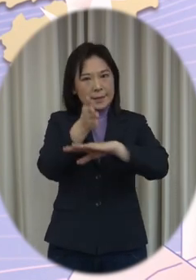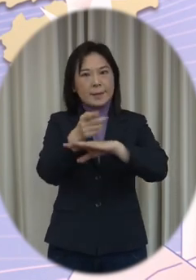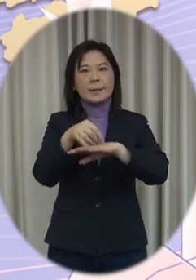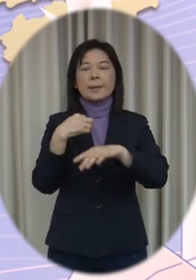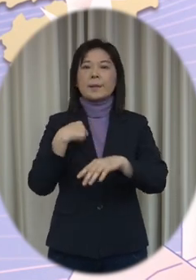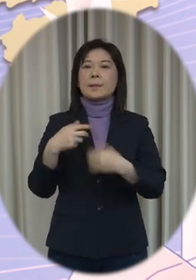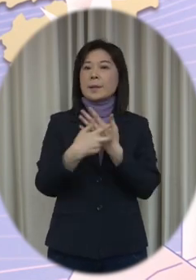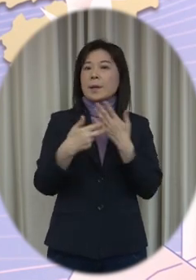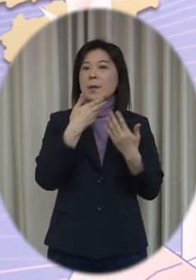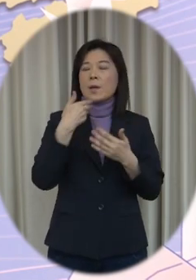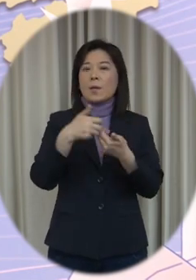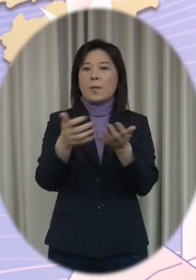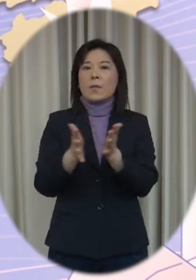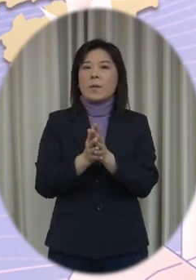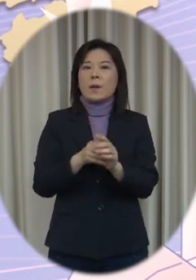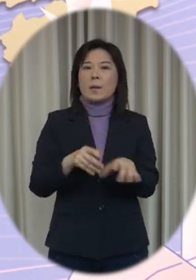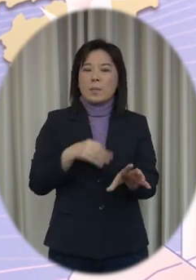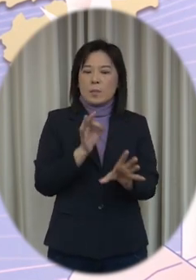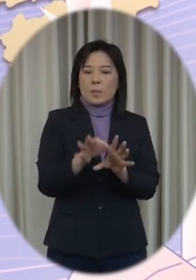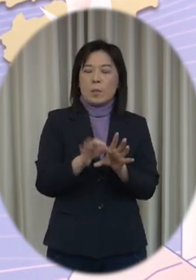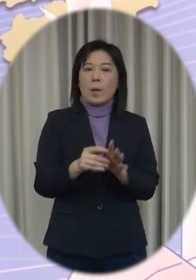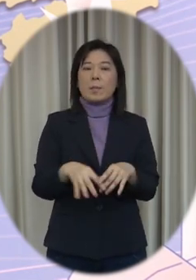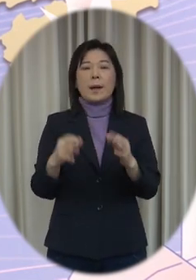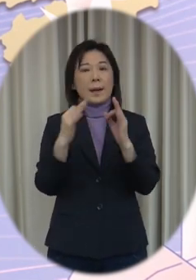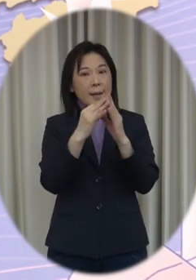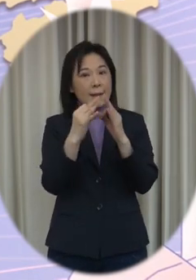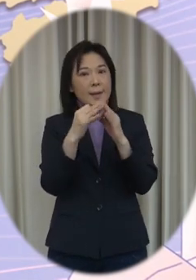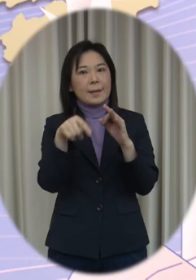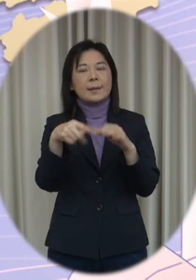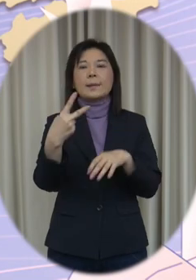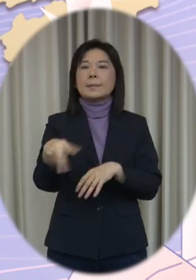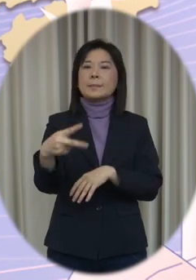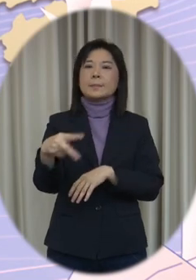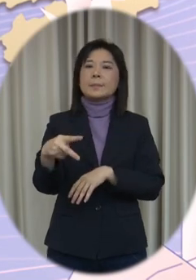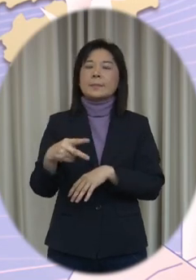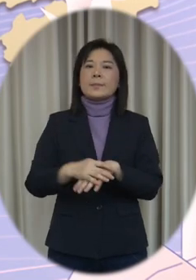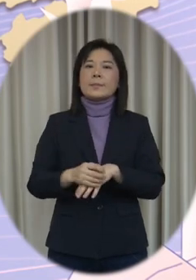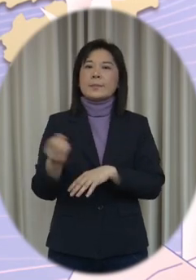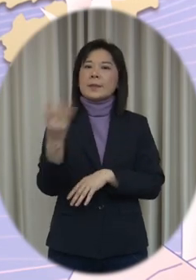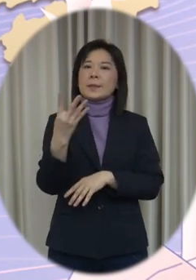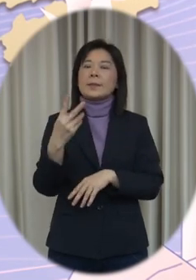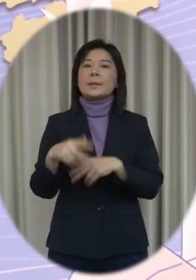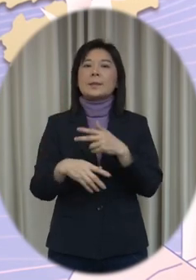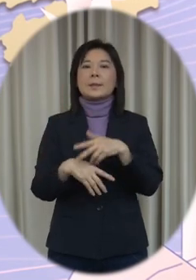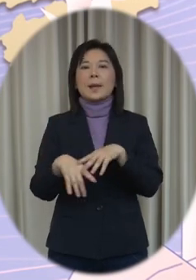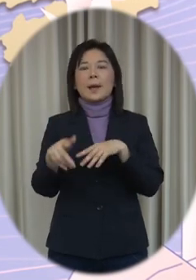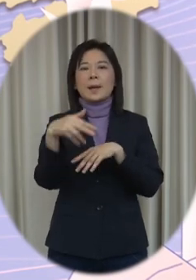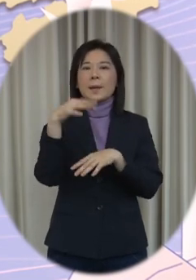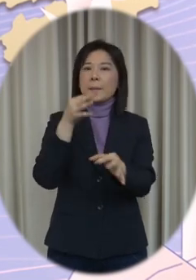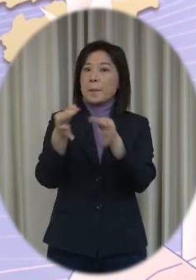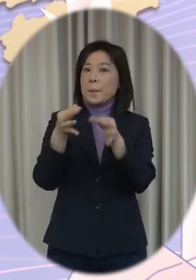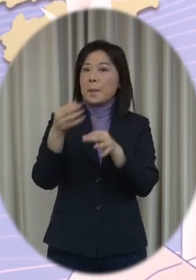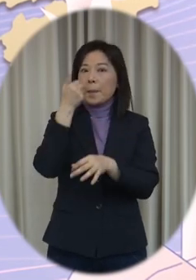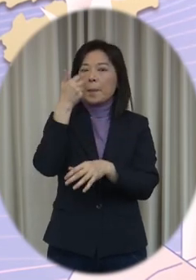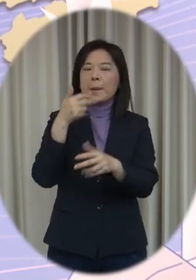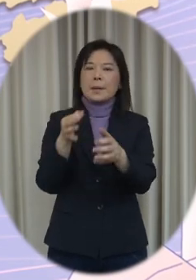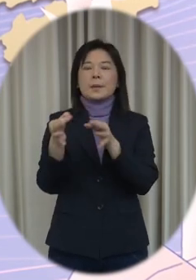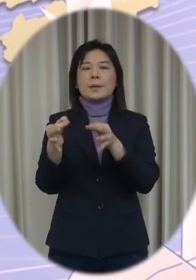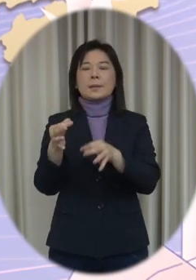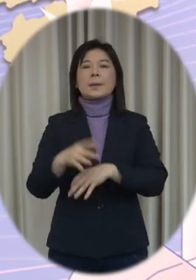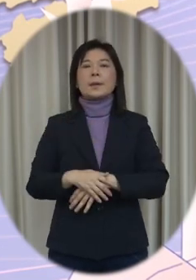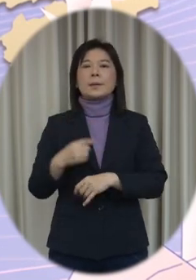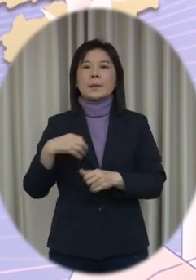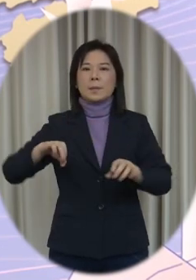部进行募款的这些银行，还有我们的四大超商都马上立即的提供我